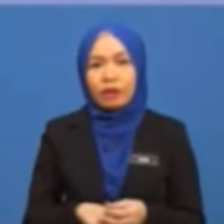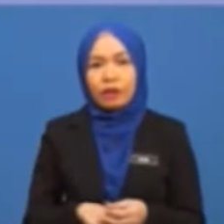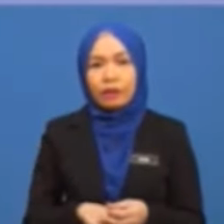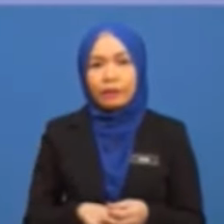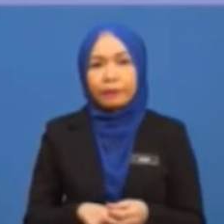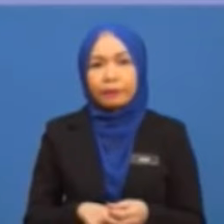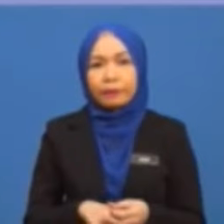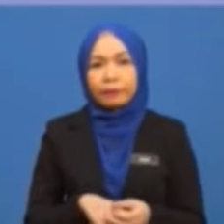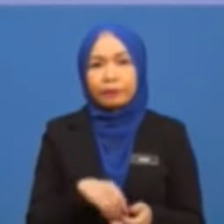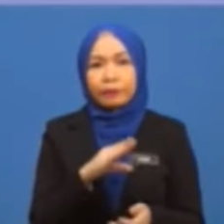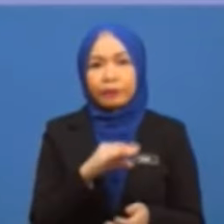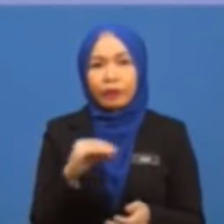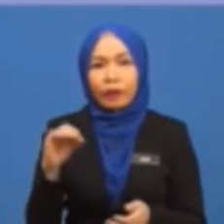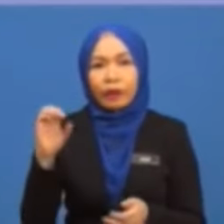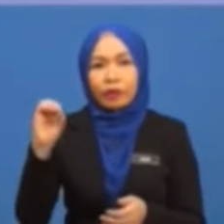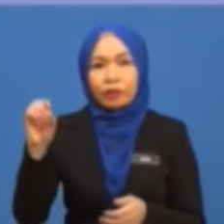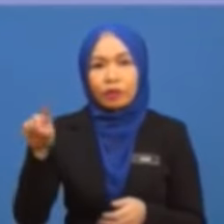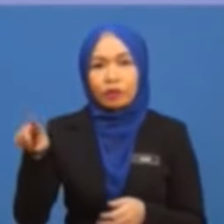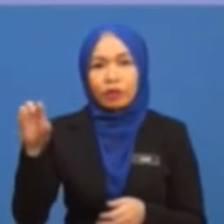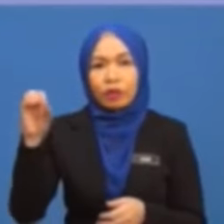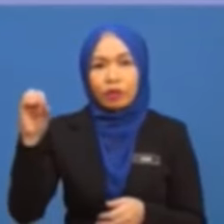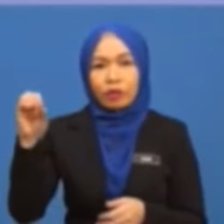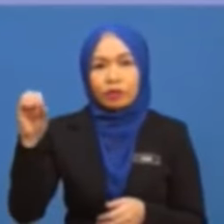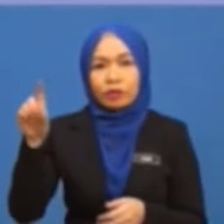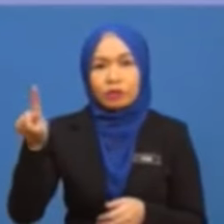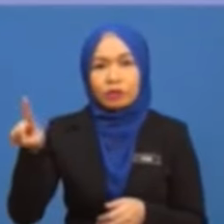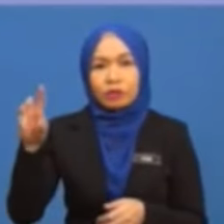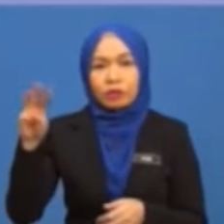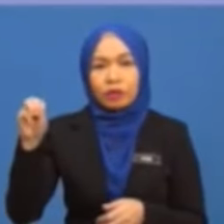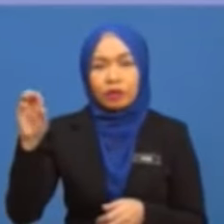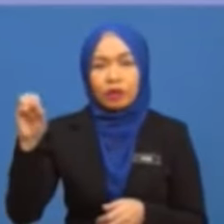0.01 mol per desimeter padu dan